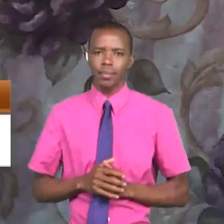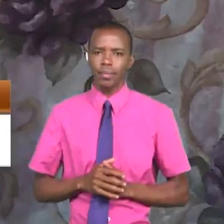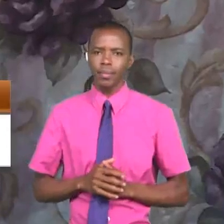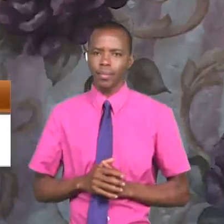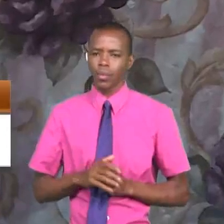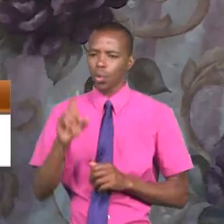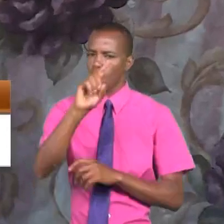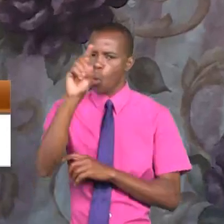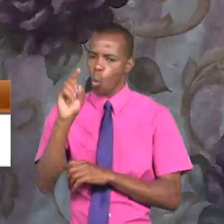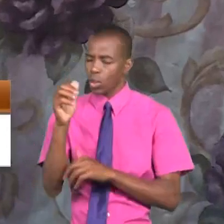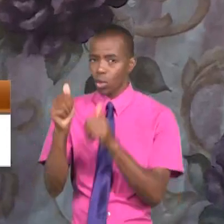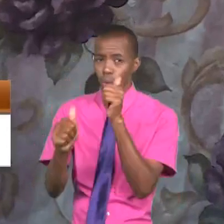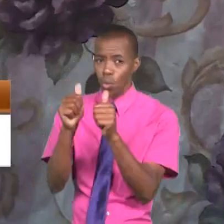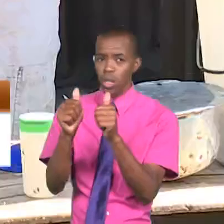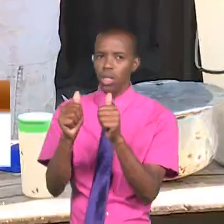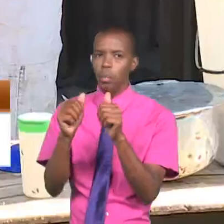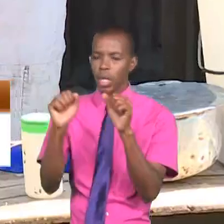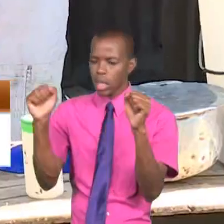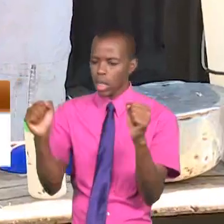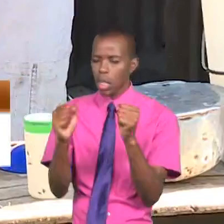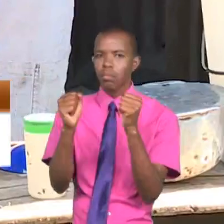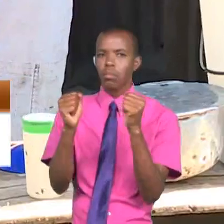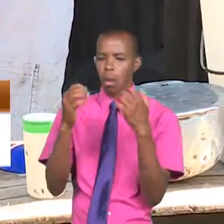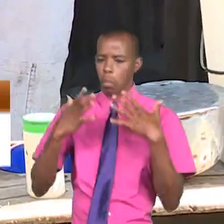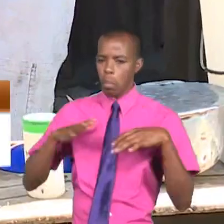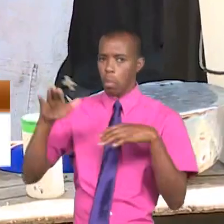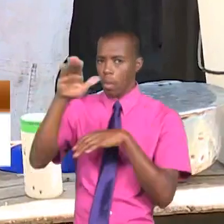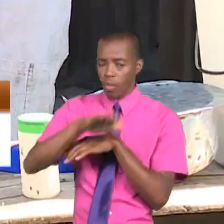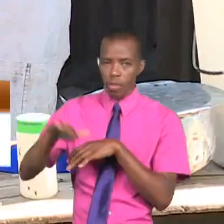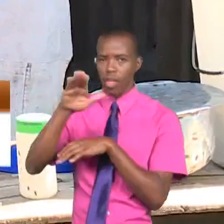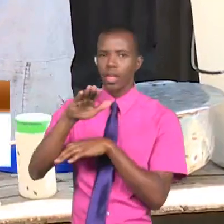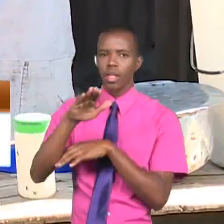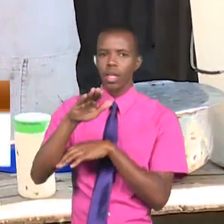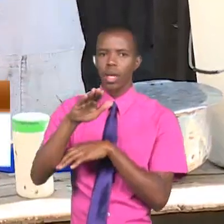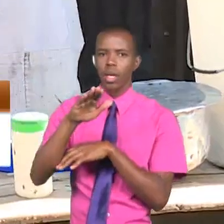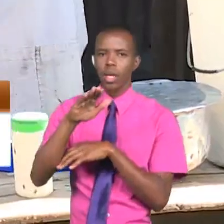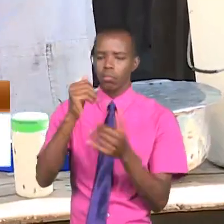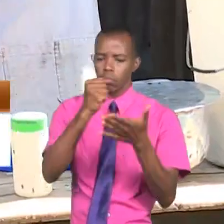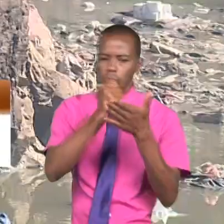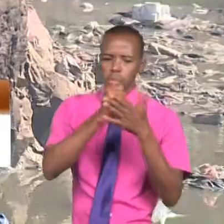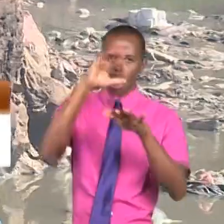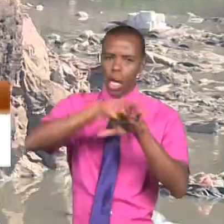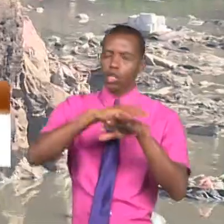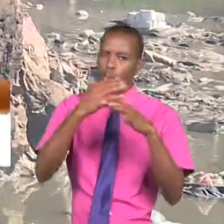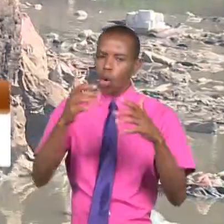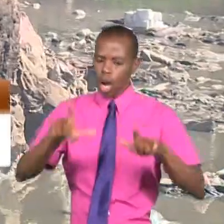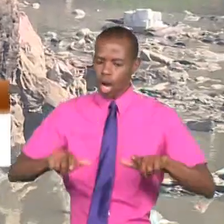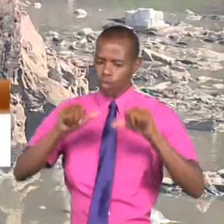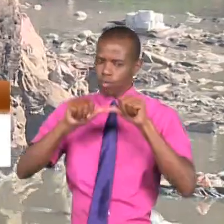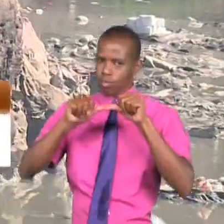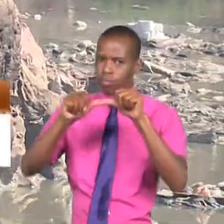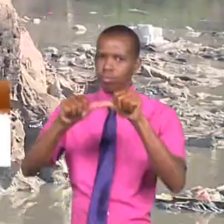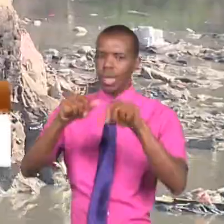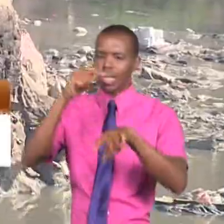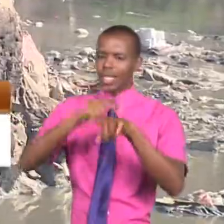Swali linalosalia ni iwapo manusura hao wa moto katika makazi haya watapata usaidizi ama waendelee na maisha yao